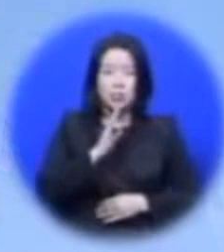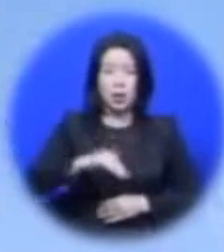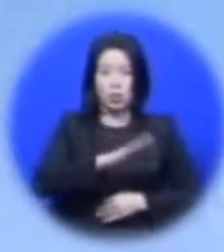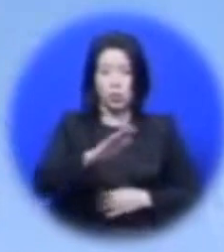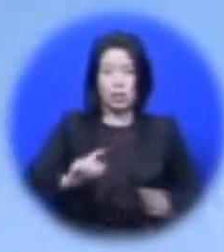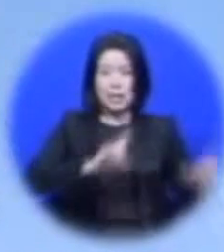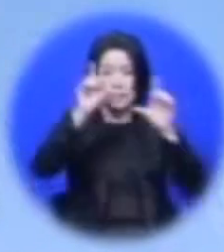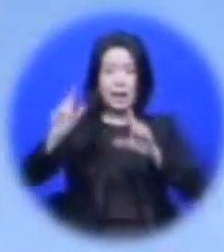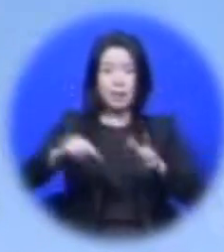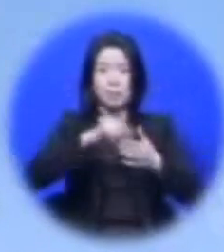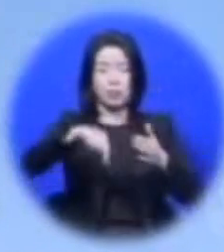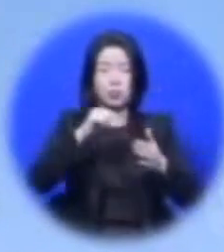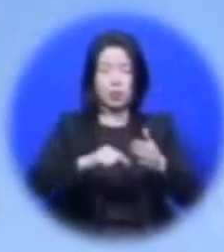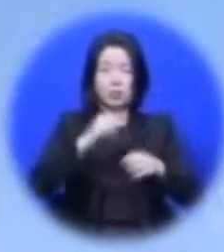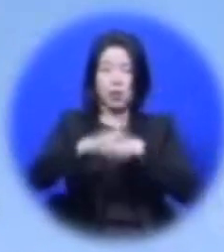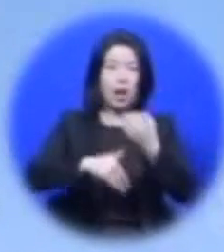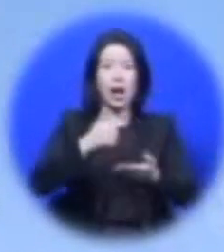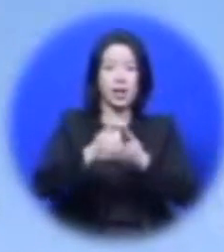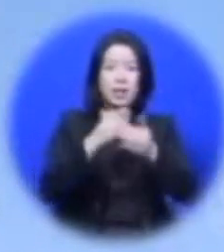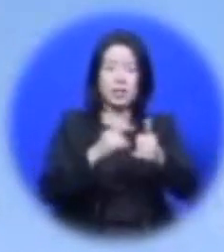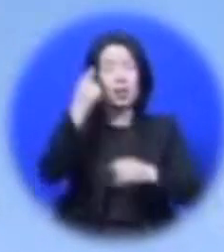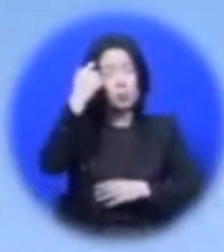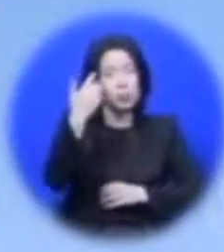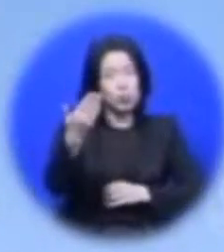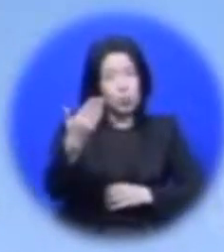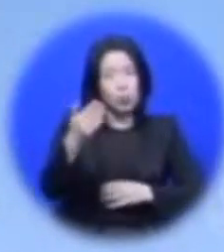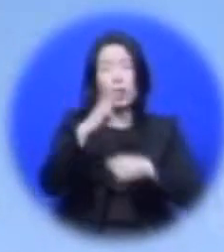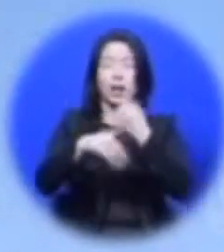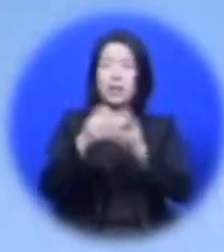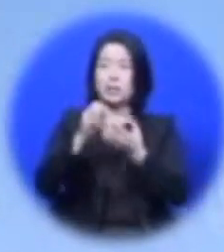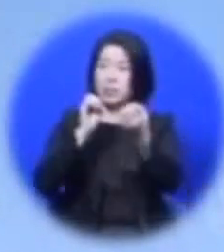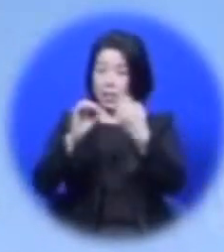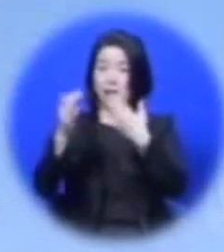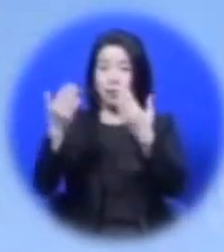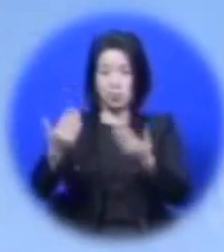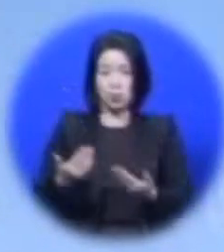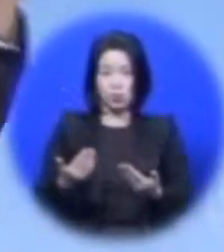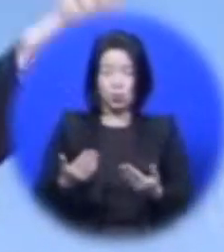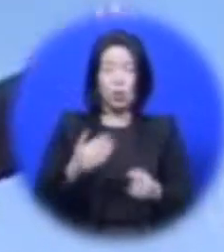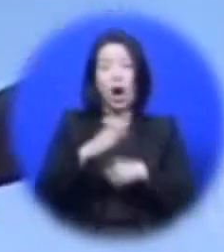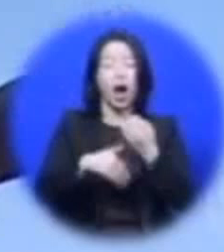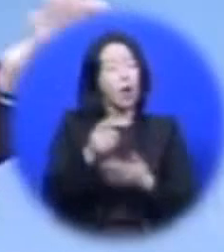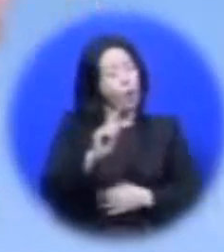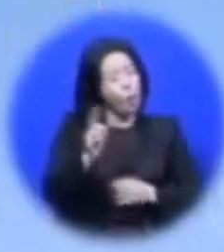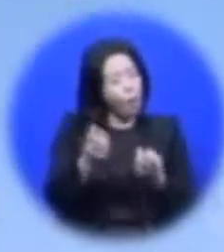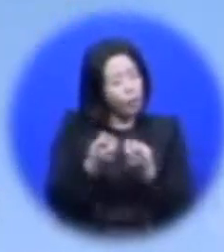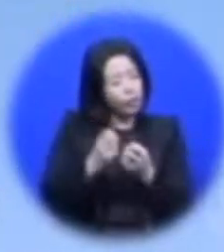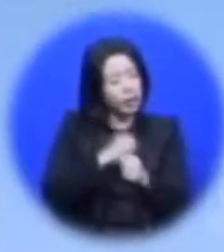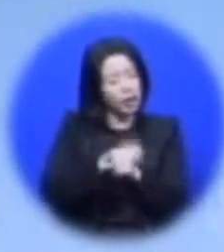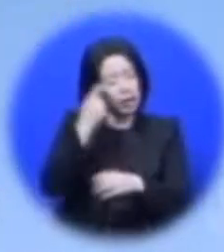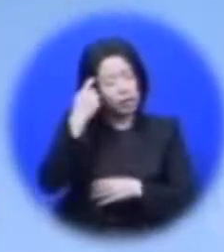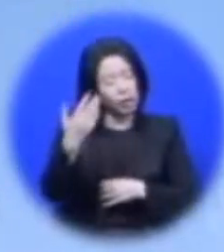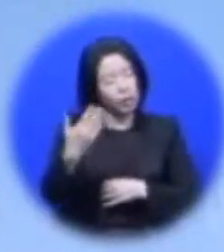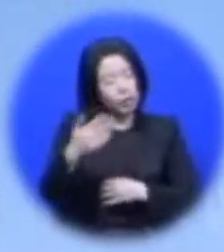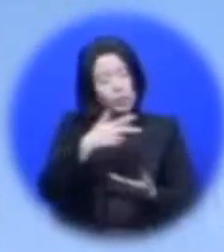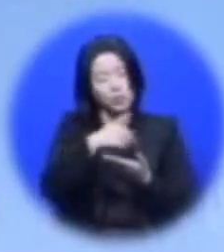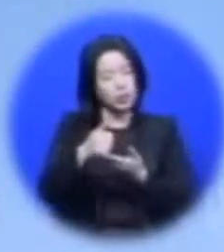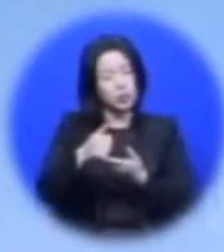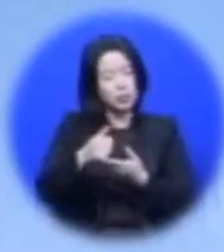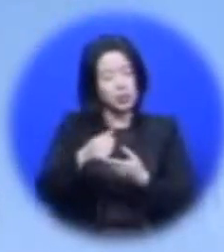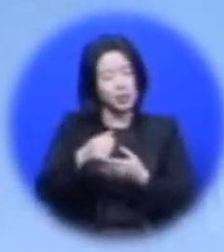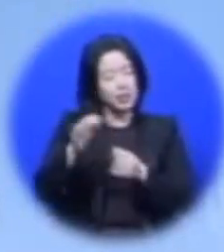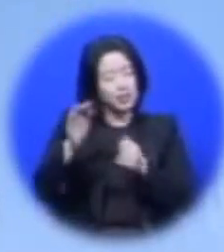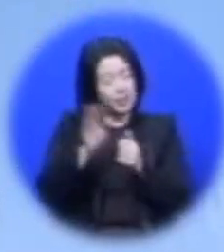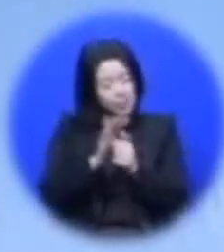삶 속에서 하나님께 묻고 하나님은 대답해 주시고 하나님 어떻게 할까요? 그러면 주님이 친절하게